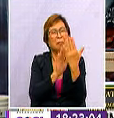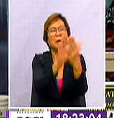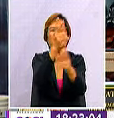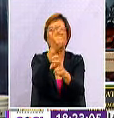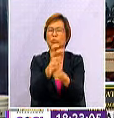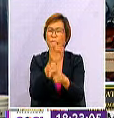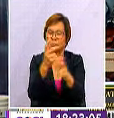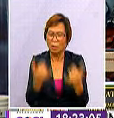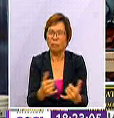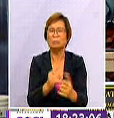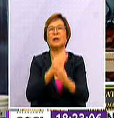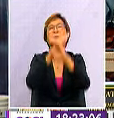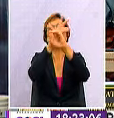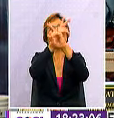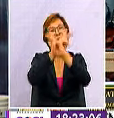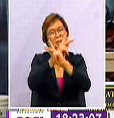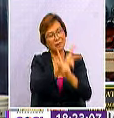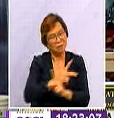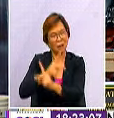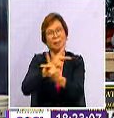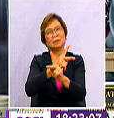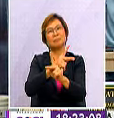ini dan diberi perlindungan olehnya.